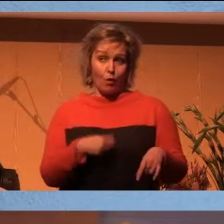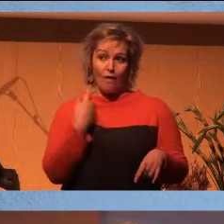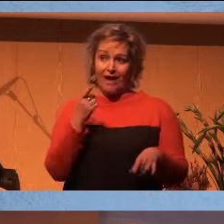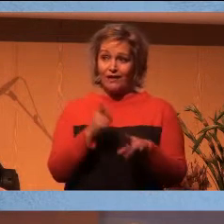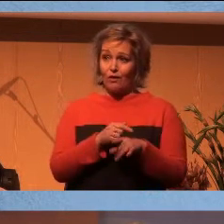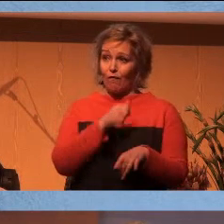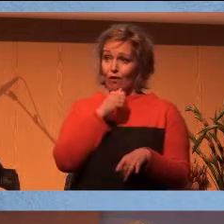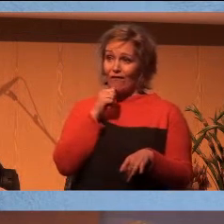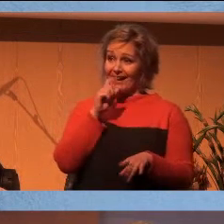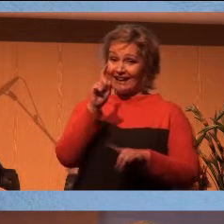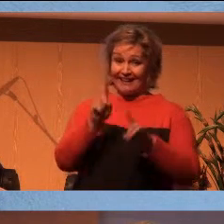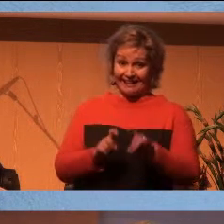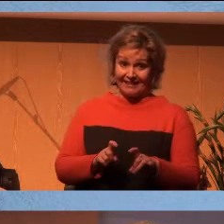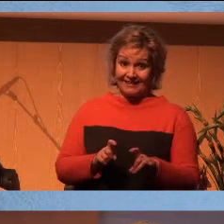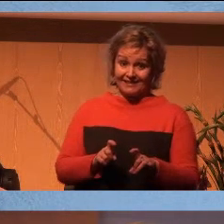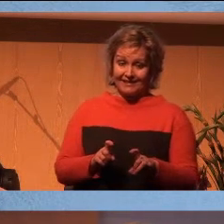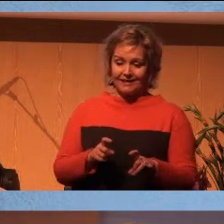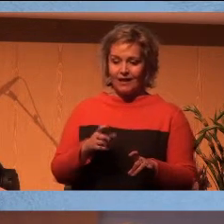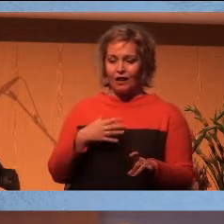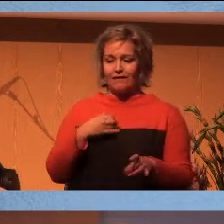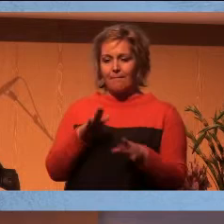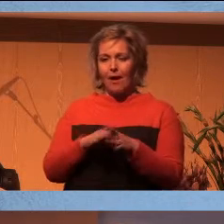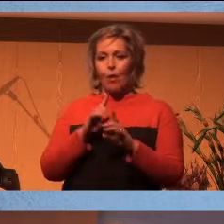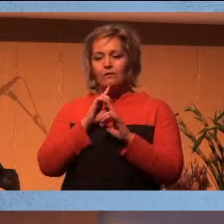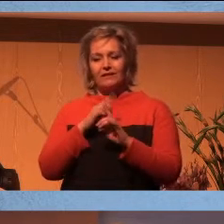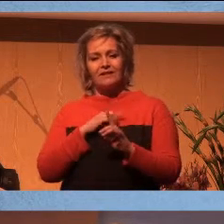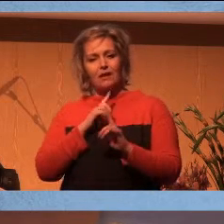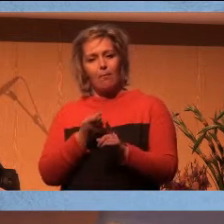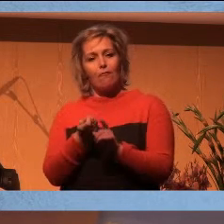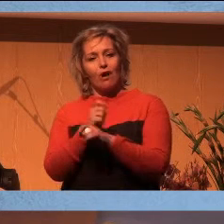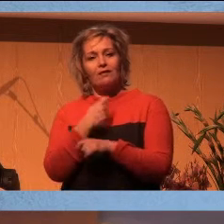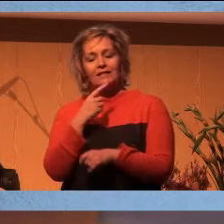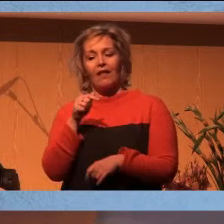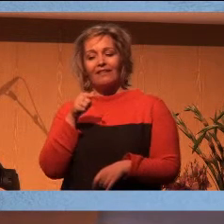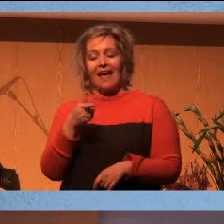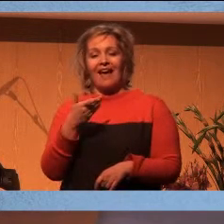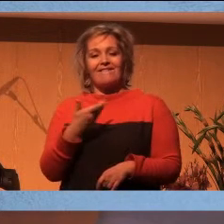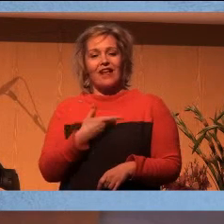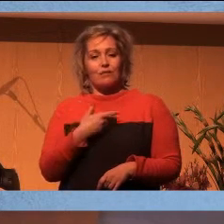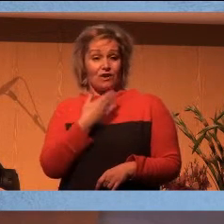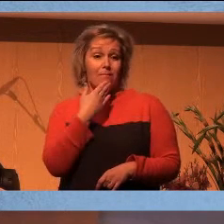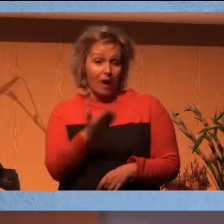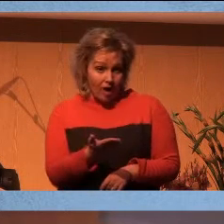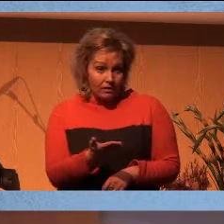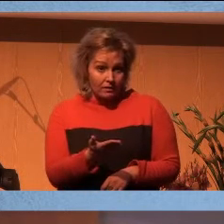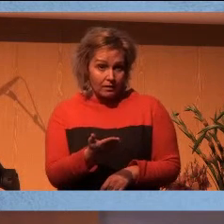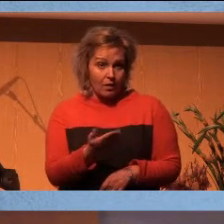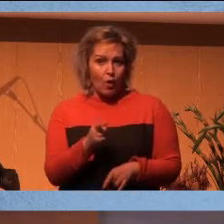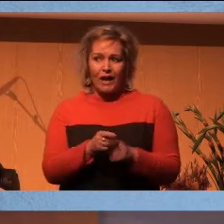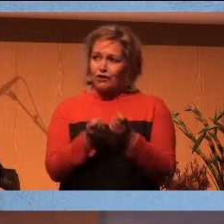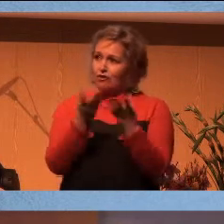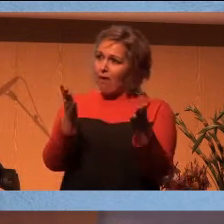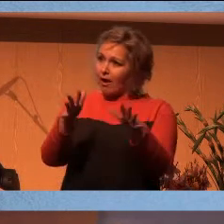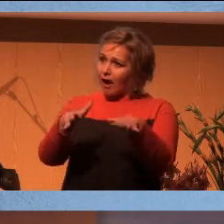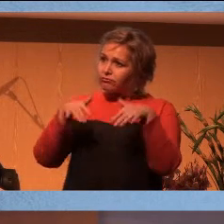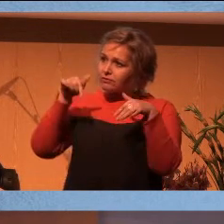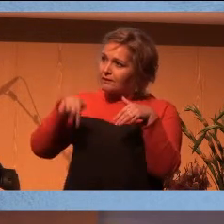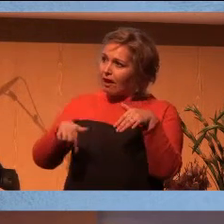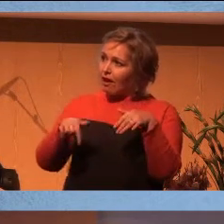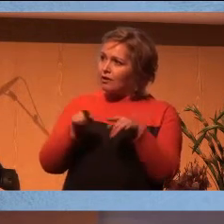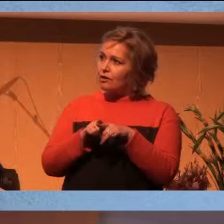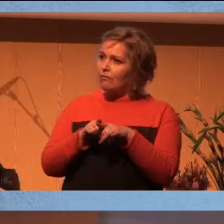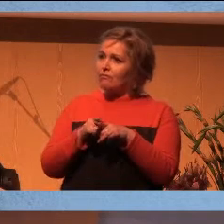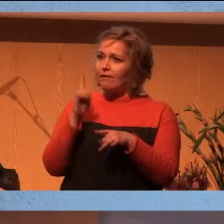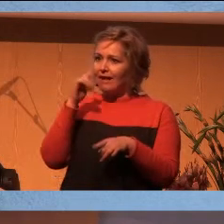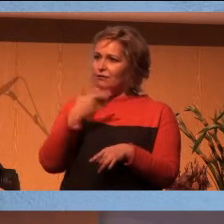så forferdelig kritiske som vi har lyst til å være når vi skal skape forandring, og si det veldig mye bra. Og siden det så mange her i salen som ikke vet så